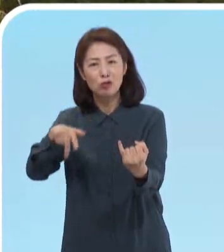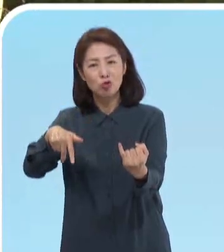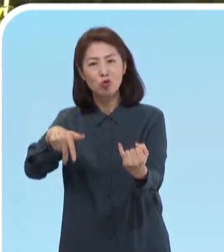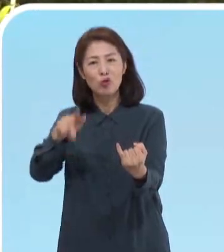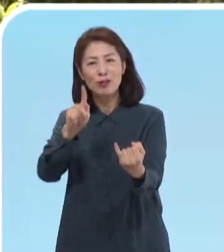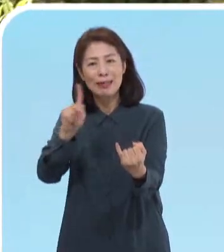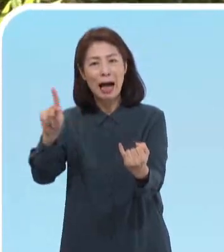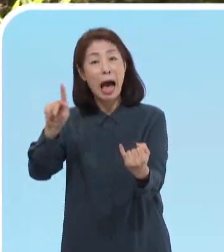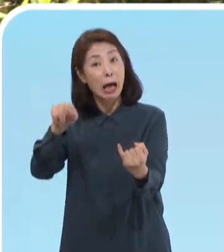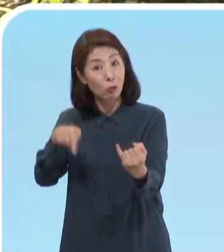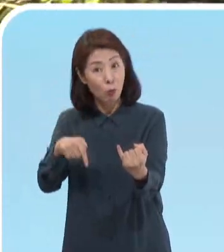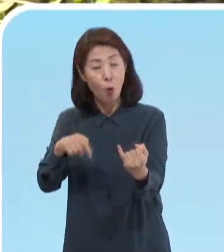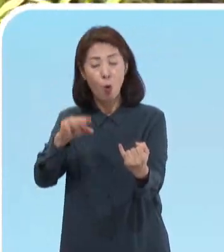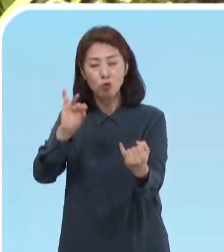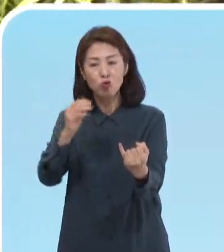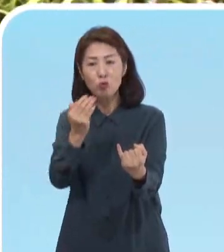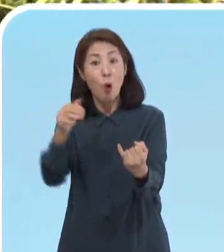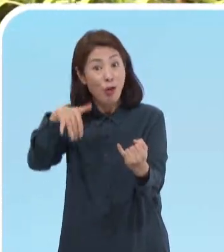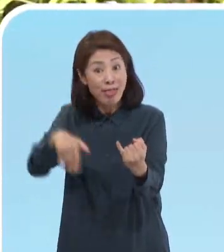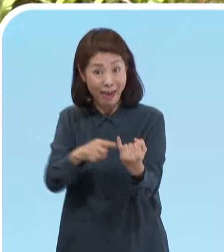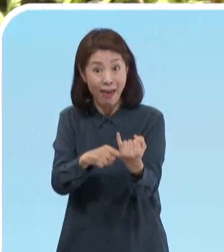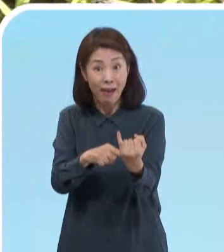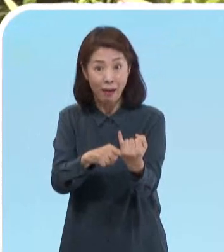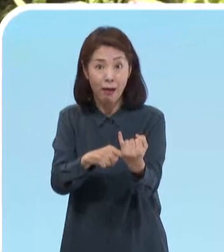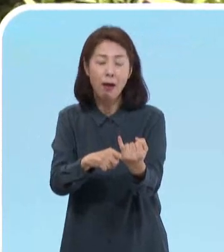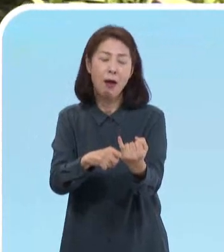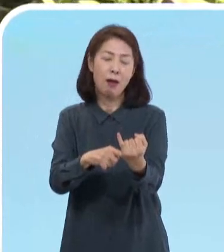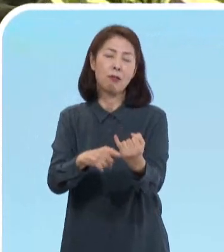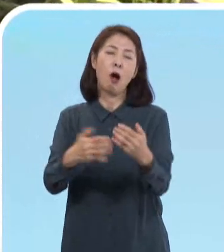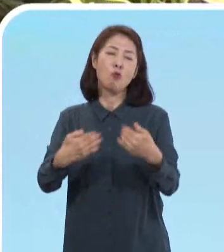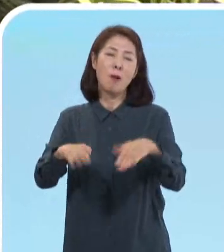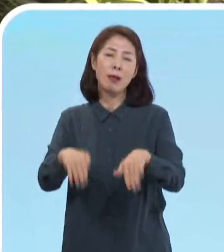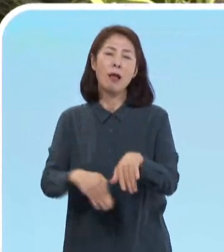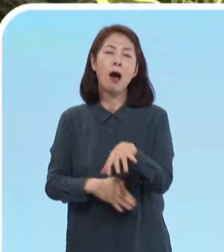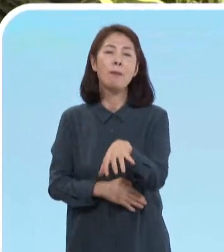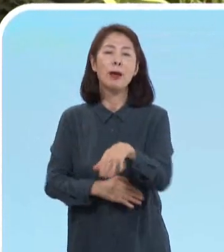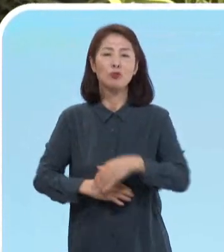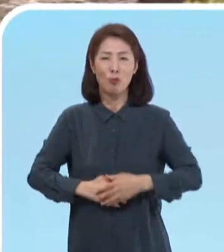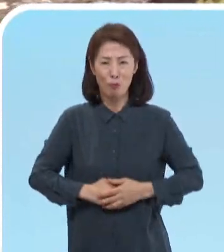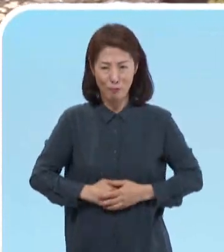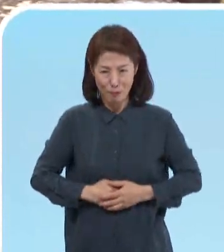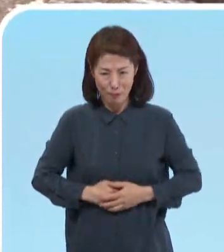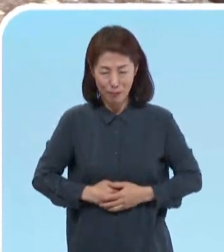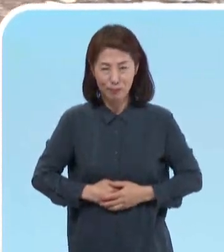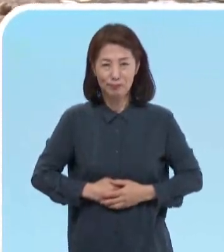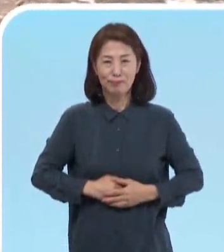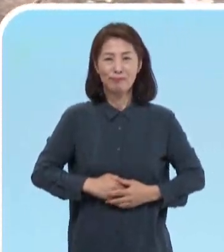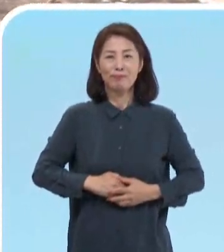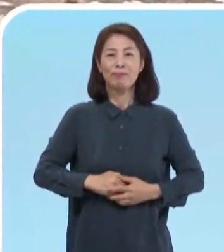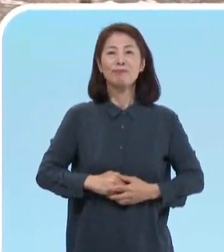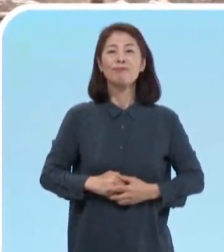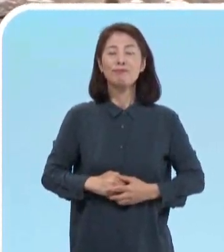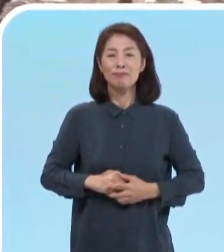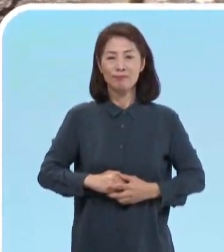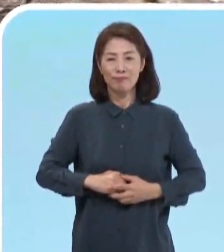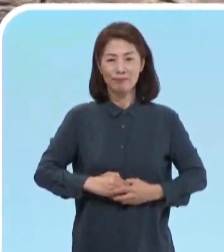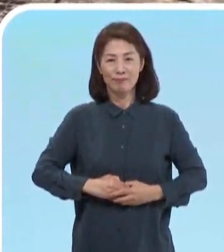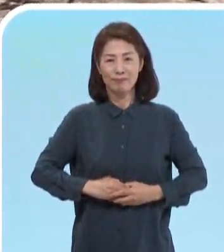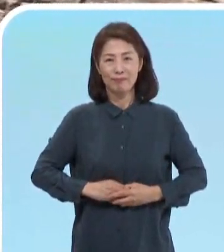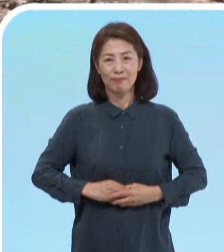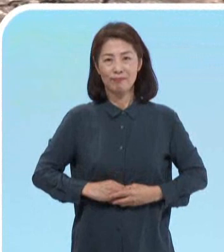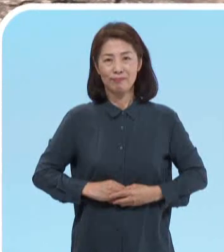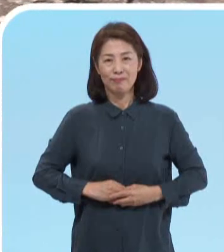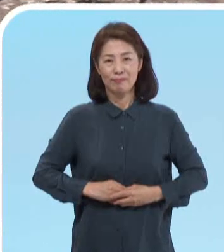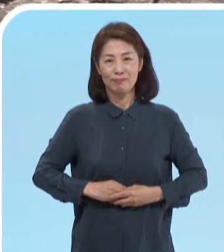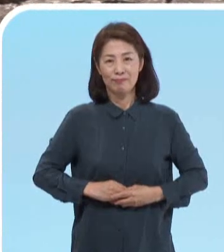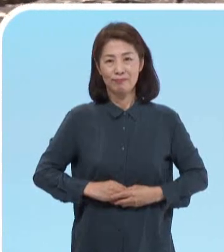臣斎藤利光が城主となり、この下館光禅寺で生まれた娘がお福、後の